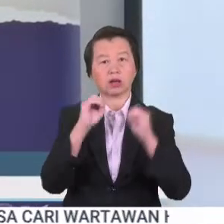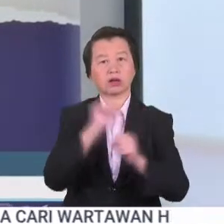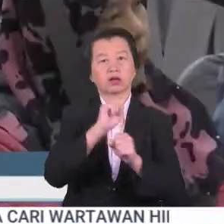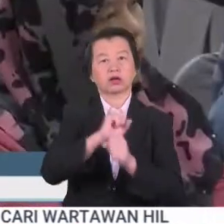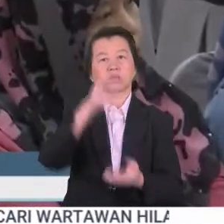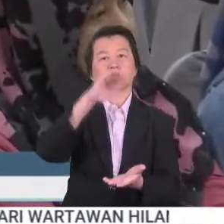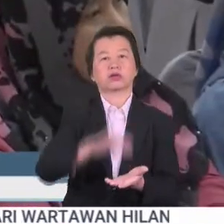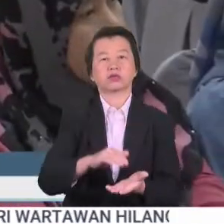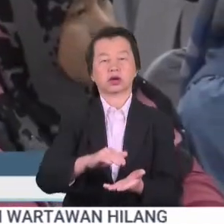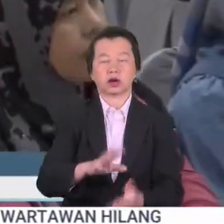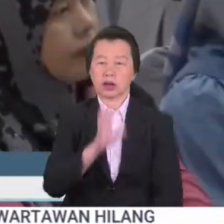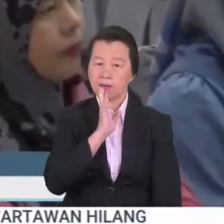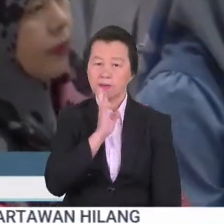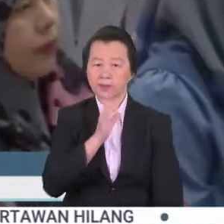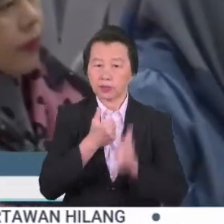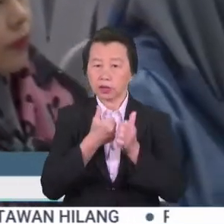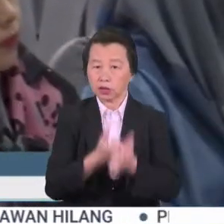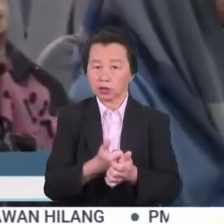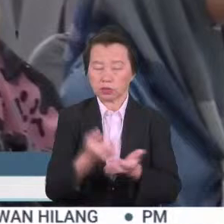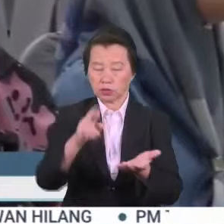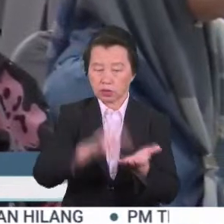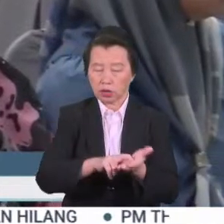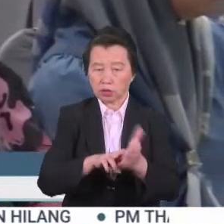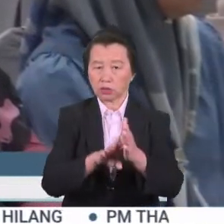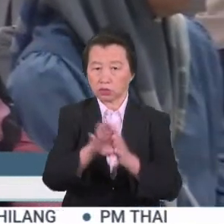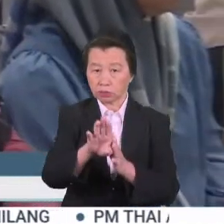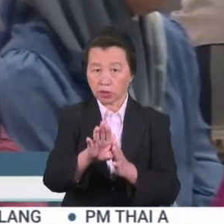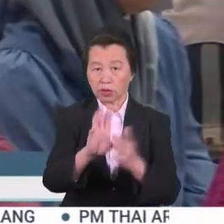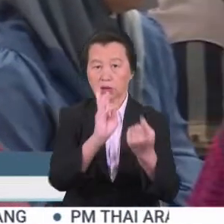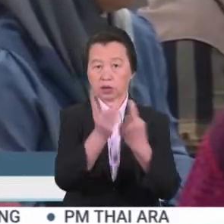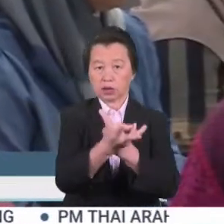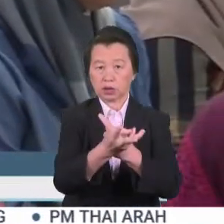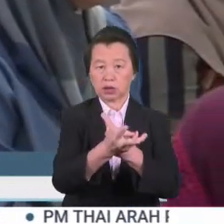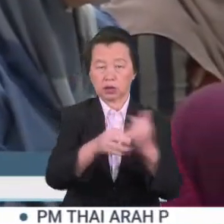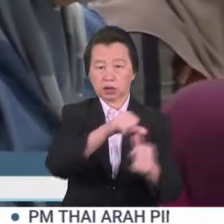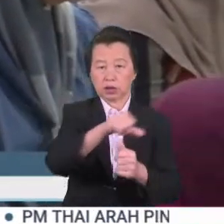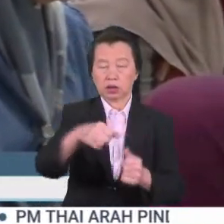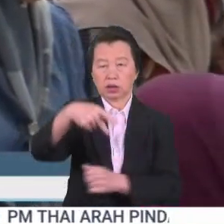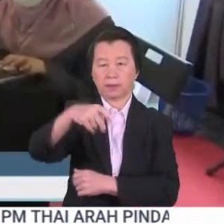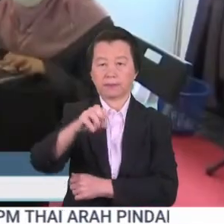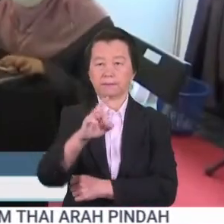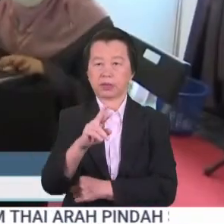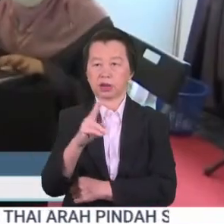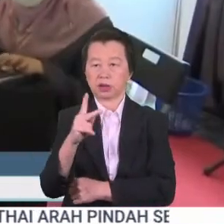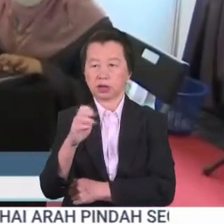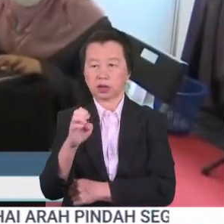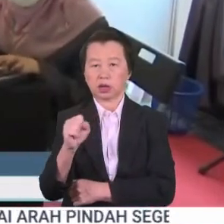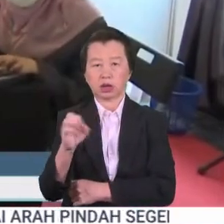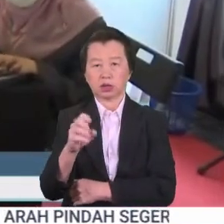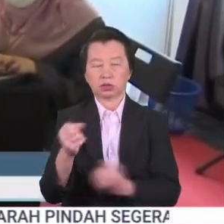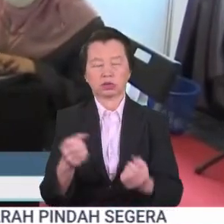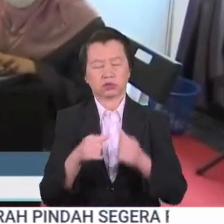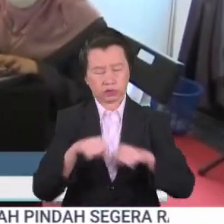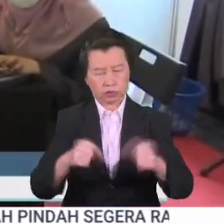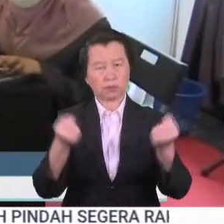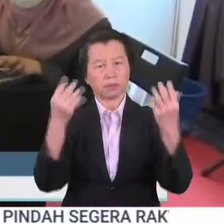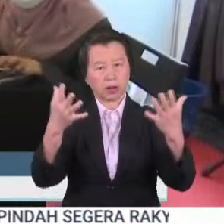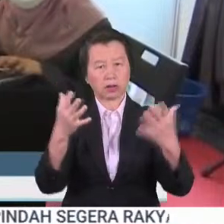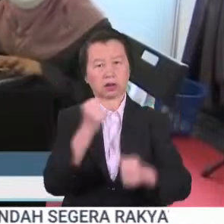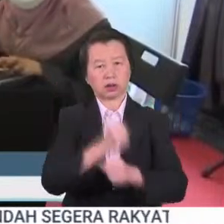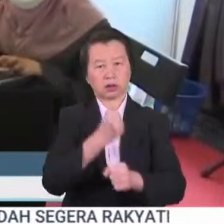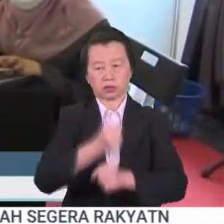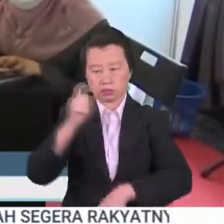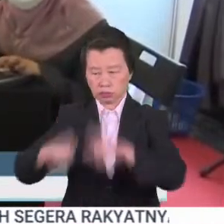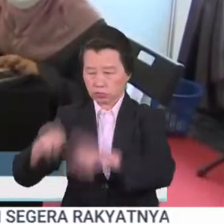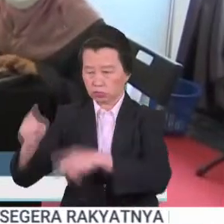negeri ini menurutnya berdasarkan rekod pertubuhan kebajikan sosial pekeso Sabah masih banyak tawaran pekerjaan daripada